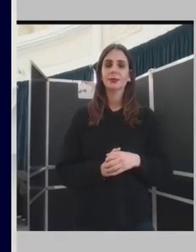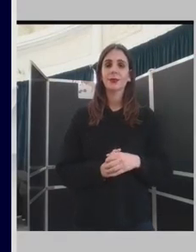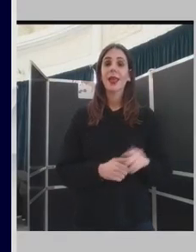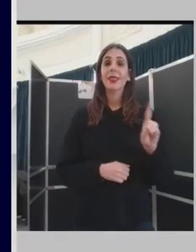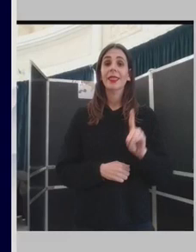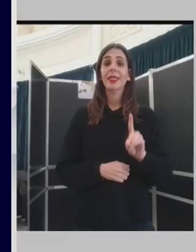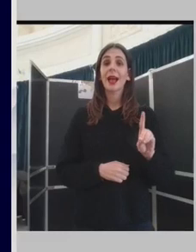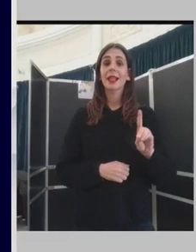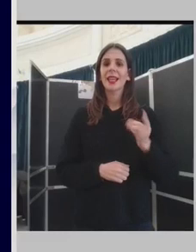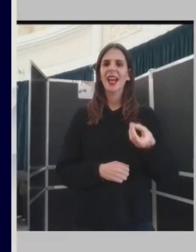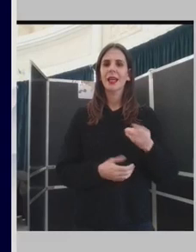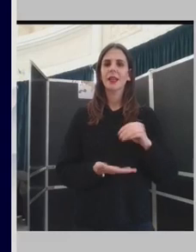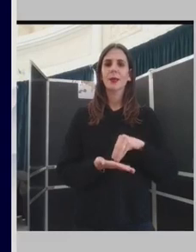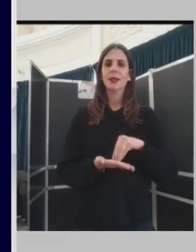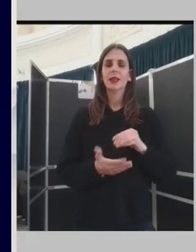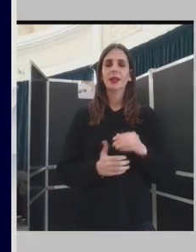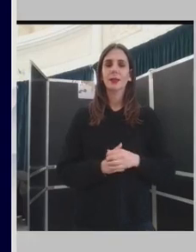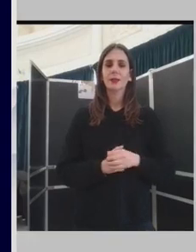Gagliardi,